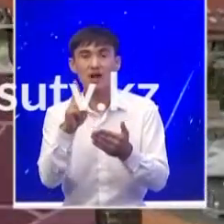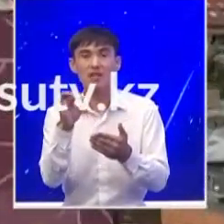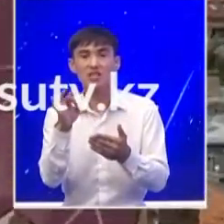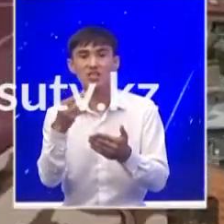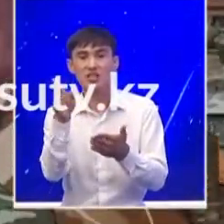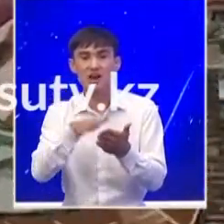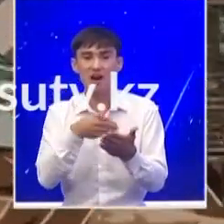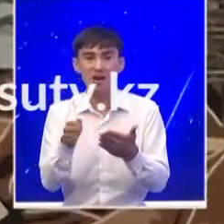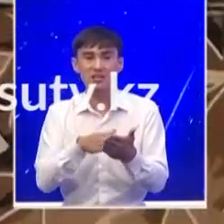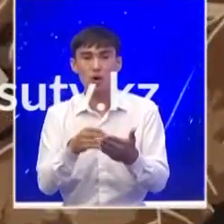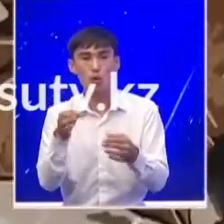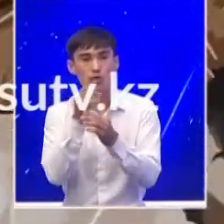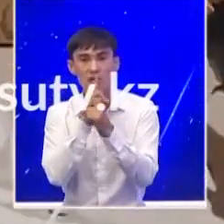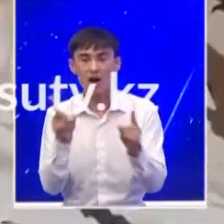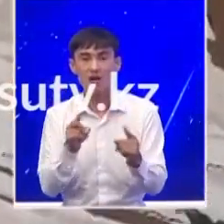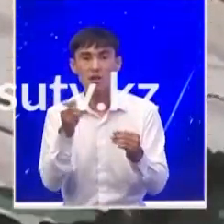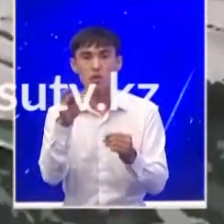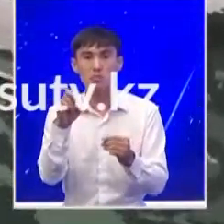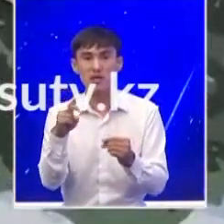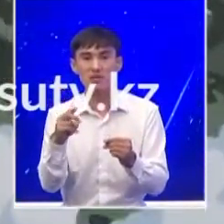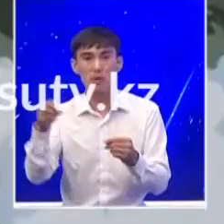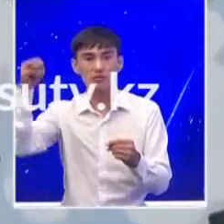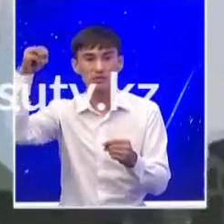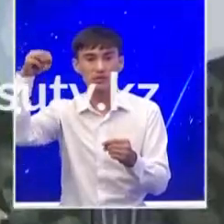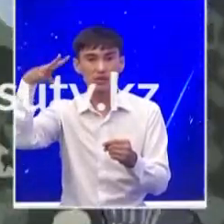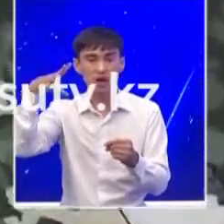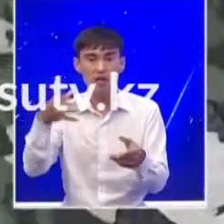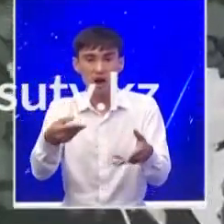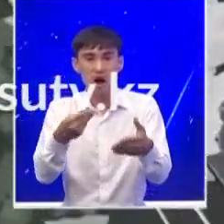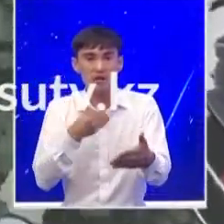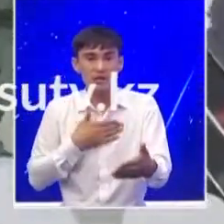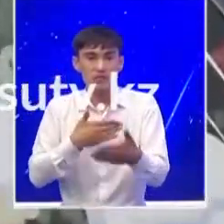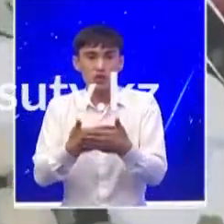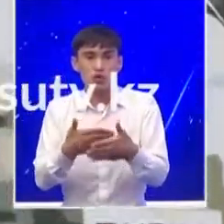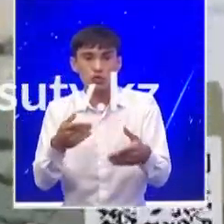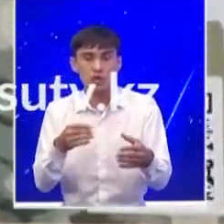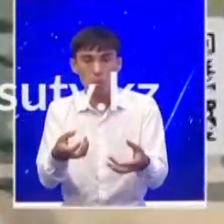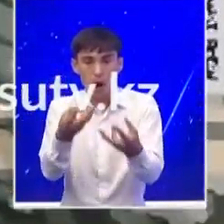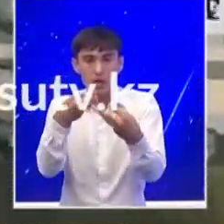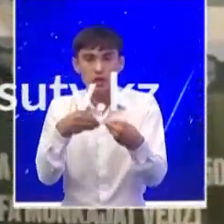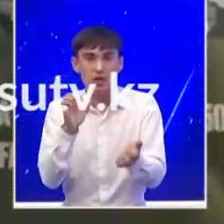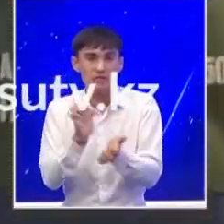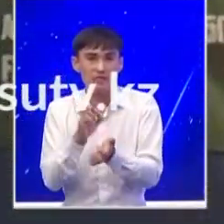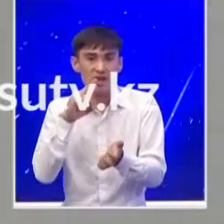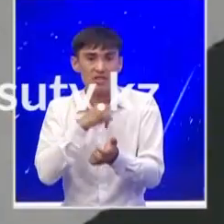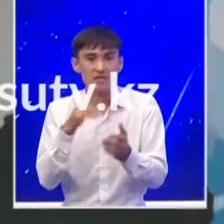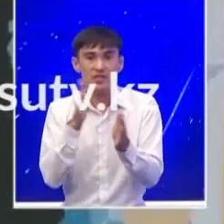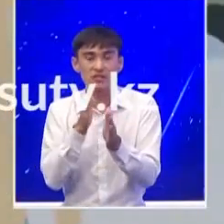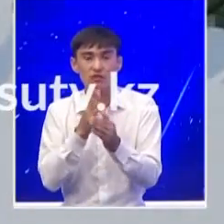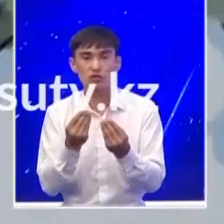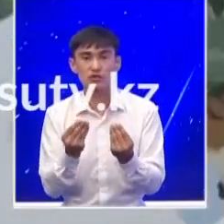В ее составе уникальные пигменты. Под воздействием солнечного света они активизируются и поглощают вредные вещества в